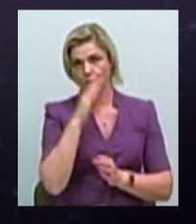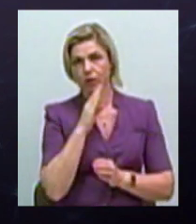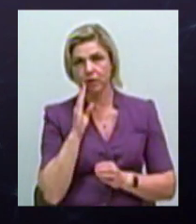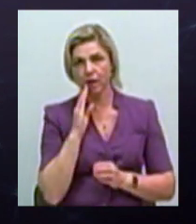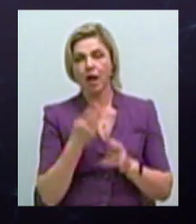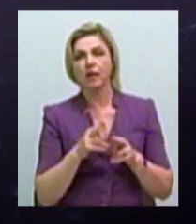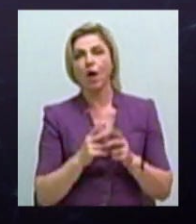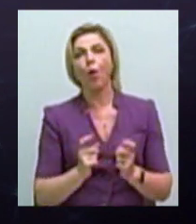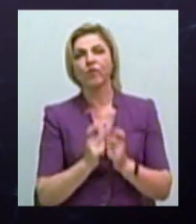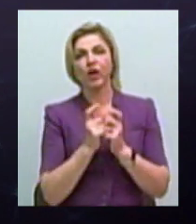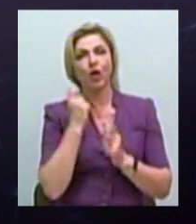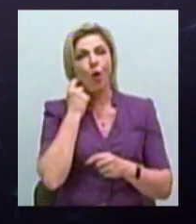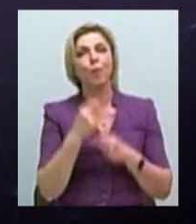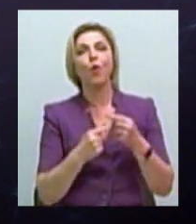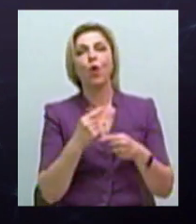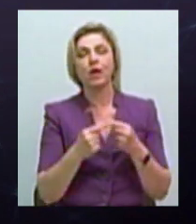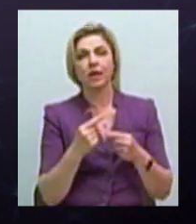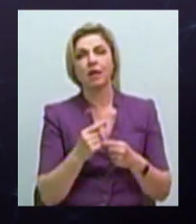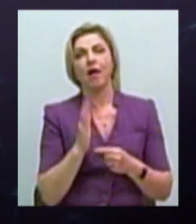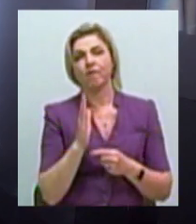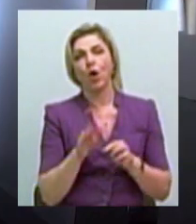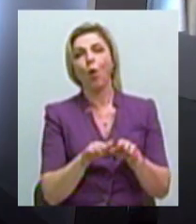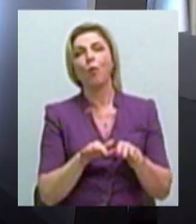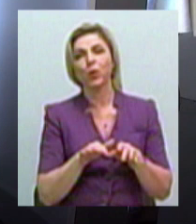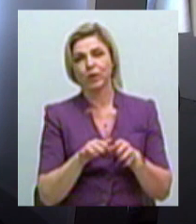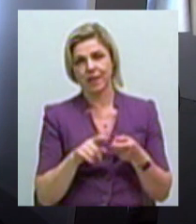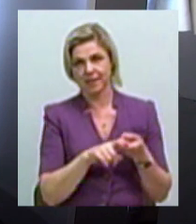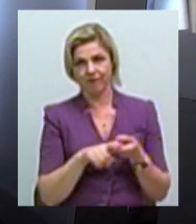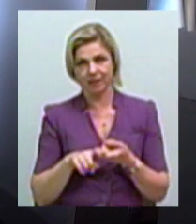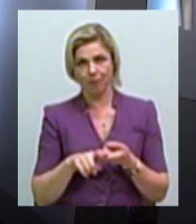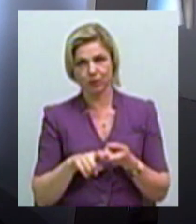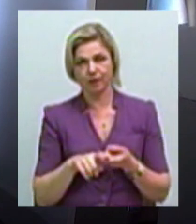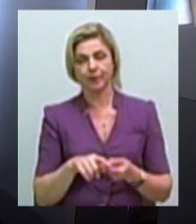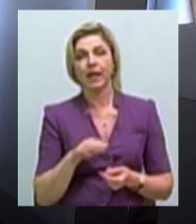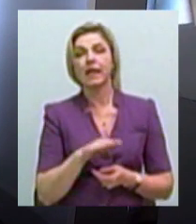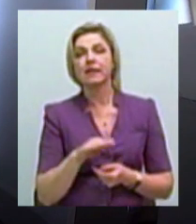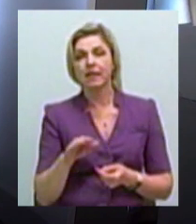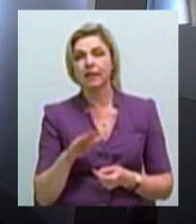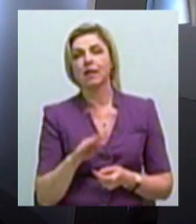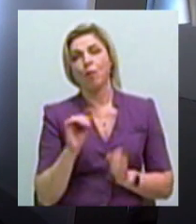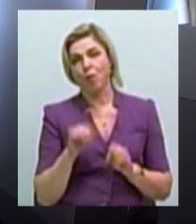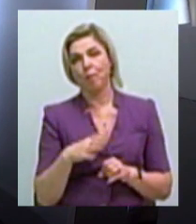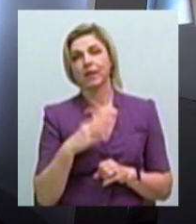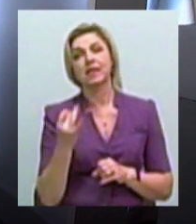конфлікт поколінь і ще й у розрізі комп'ютерної залежності. Тобто дитині може бути